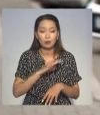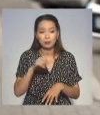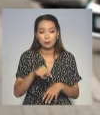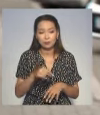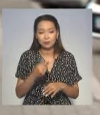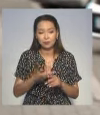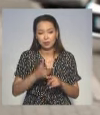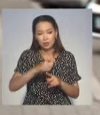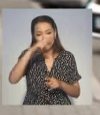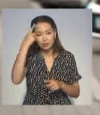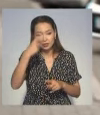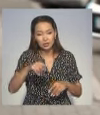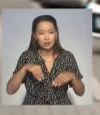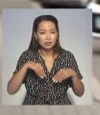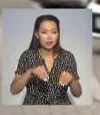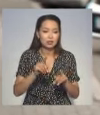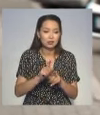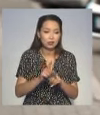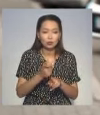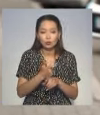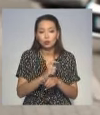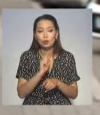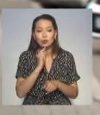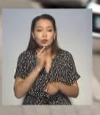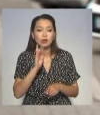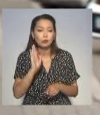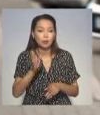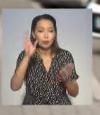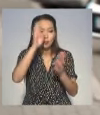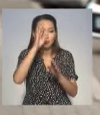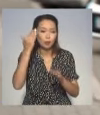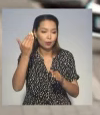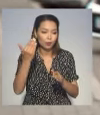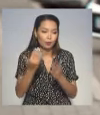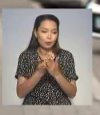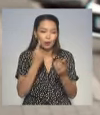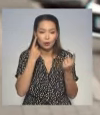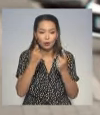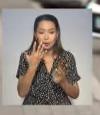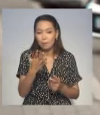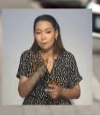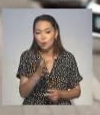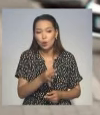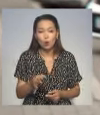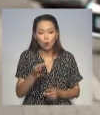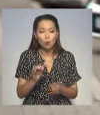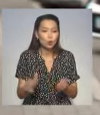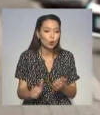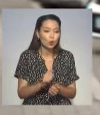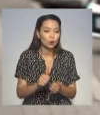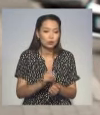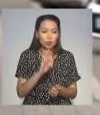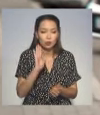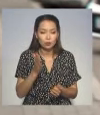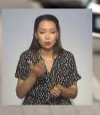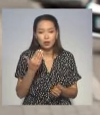аптап ыстық егін шаруашылығына кедергі келтіруі мүмкін. Қазгидромет қызметінің мәліметінше 5 облыста құрғақшылық күтілуде. Қауіп